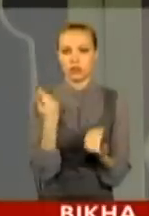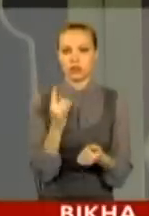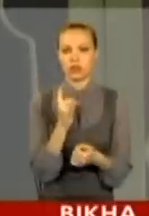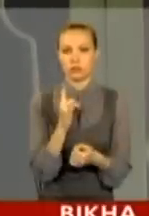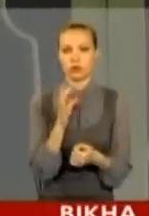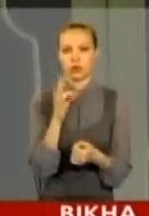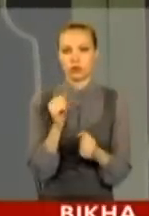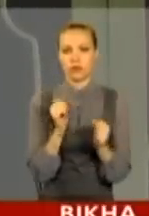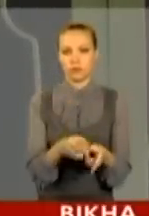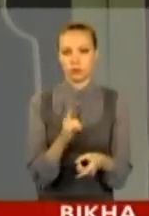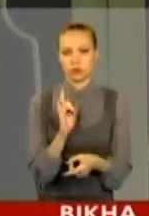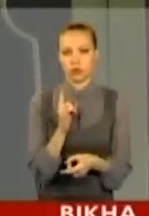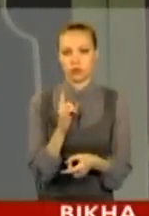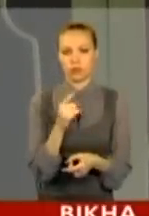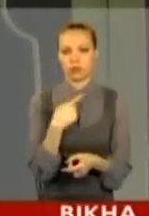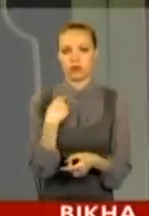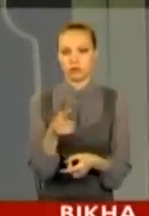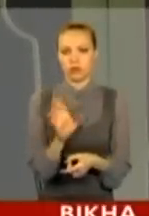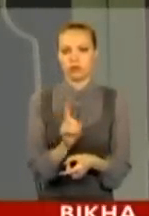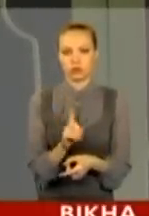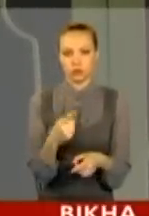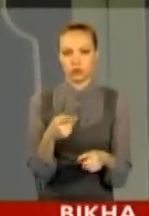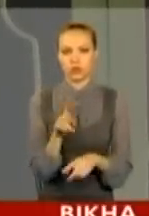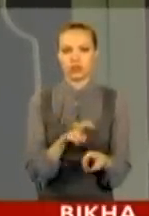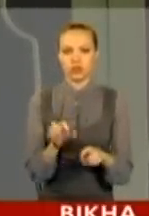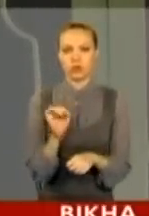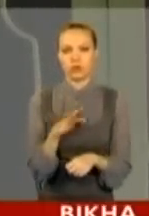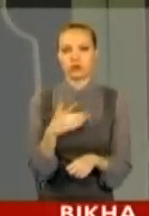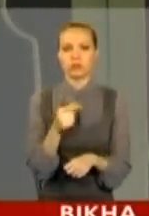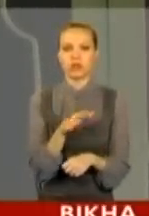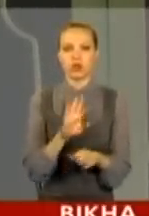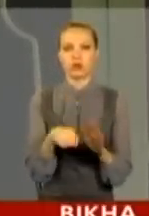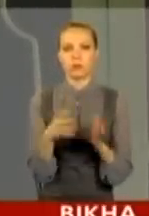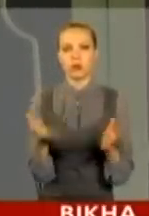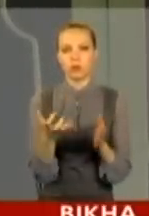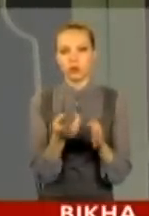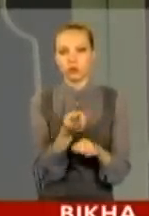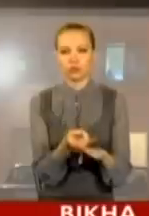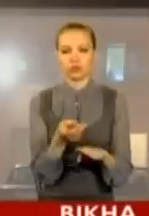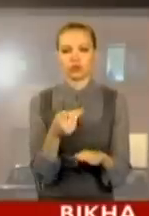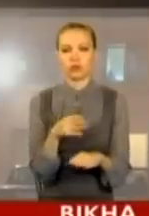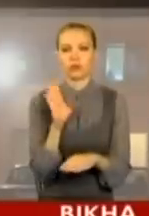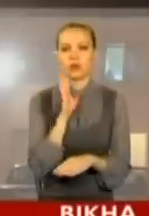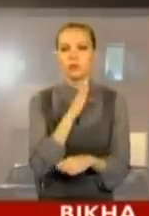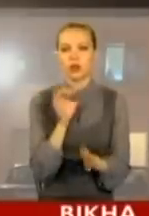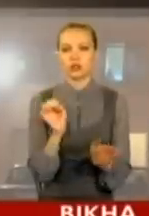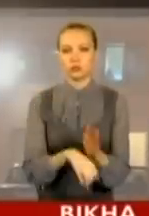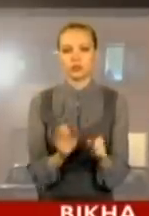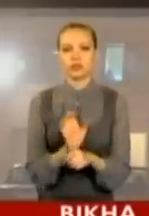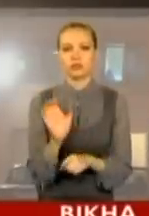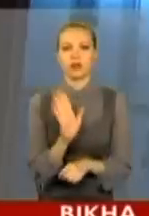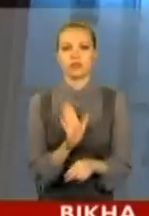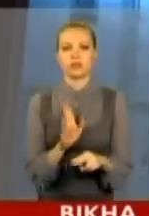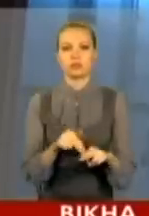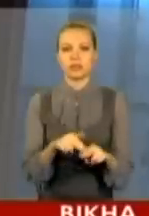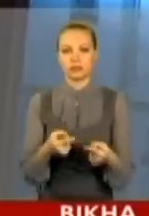она выбросила ребенка. И говорю, Валя, да вы что, ищите, может, там где-то под подушечкой или что. Матір убивцю відправили в